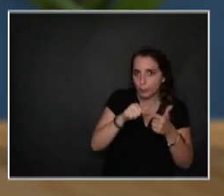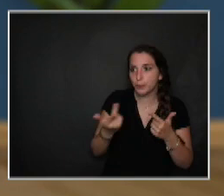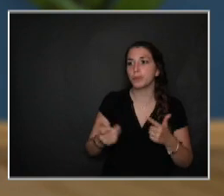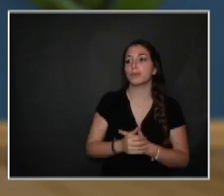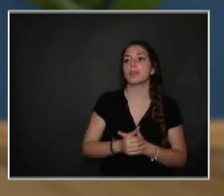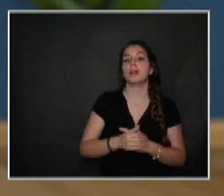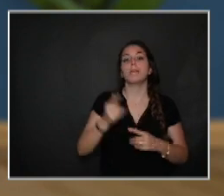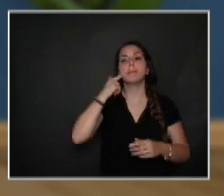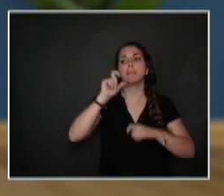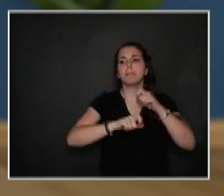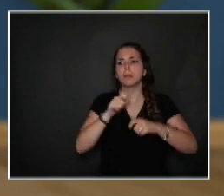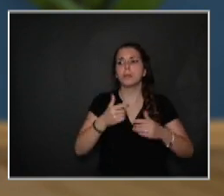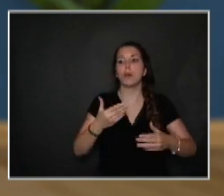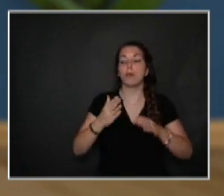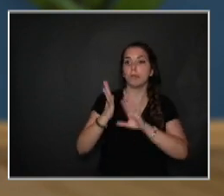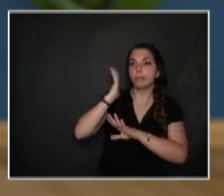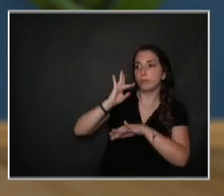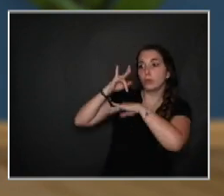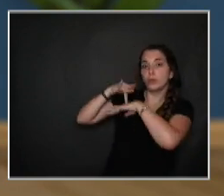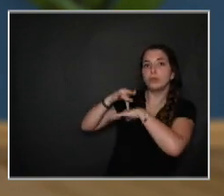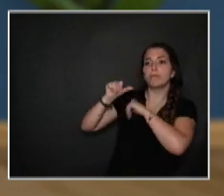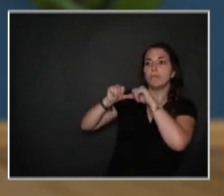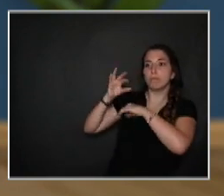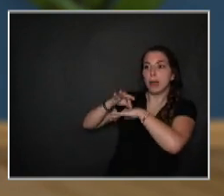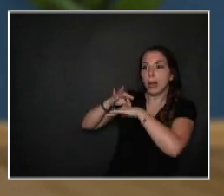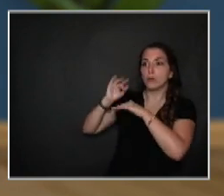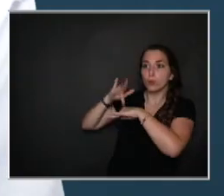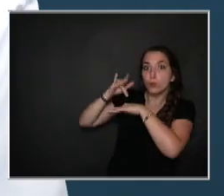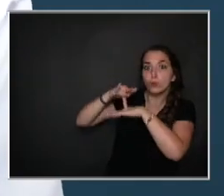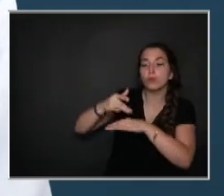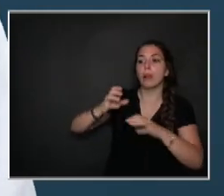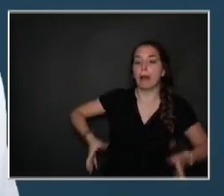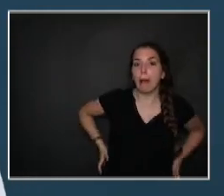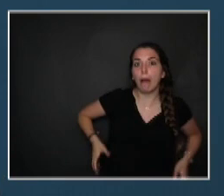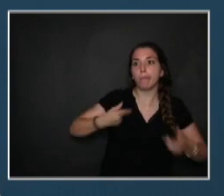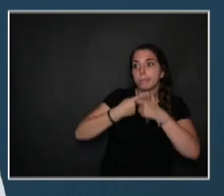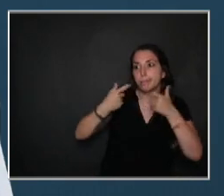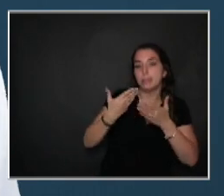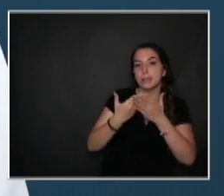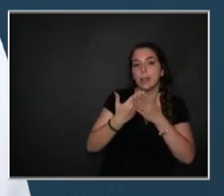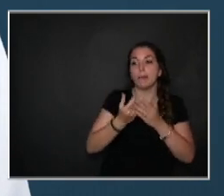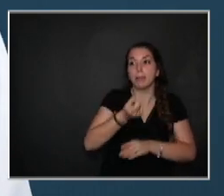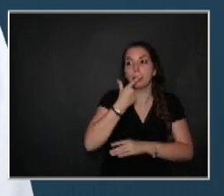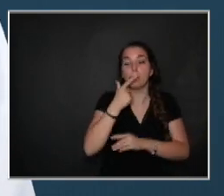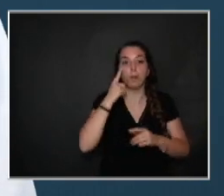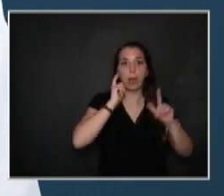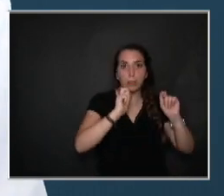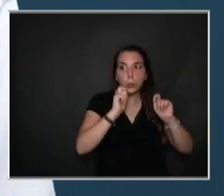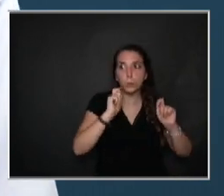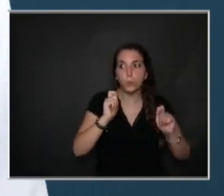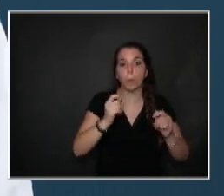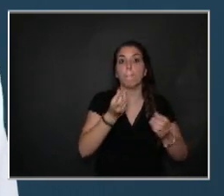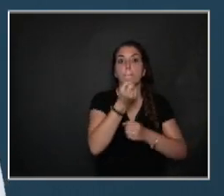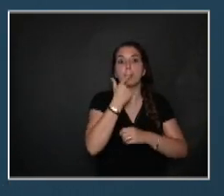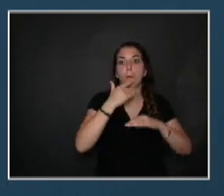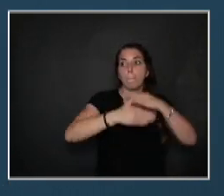antécédents d'ulcères, qui prennent des anticoagulants, qui sont insuffisants rénaux. Bien entendu, là, il faut prendre un certain nombre de précautions